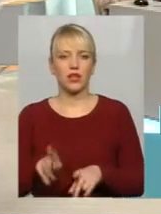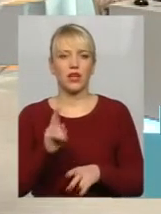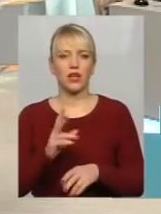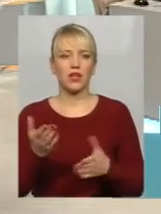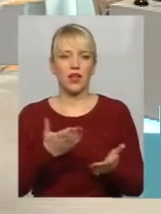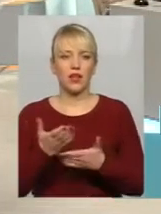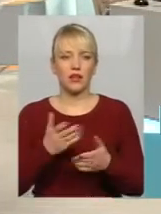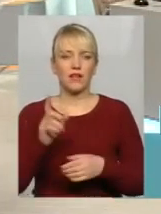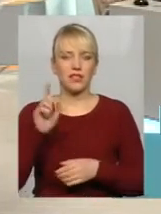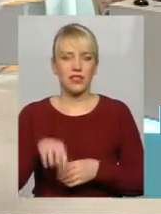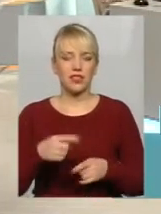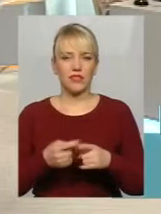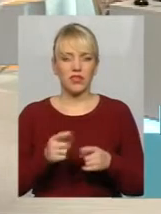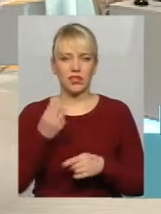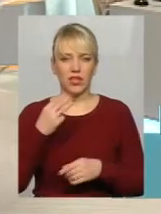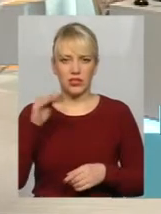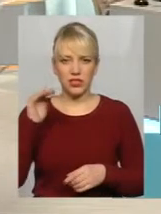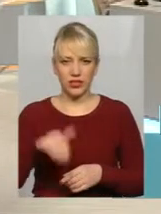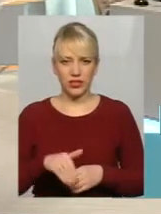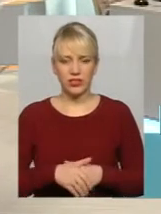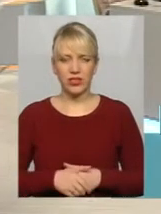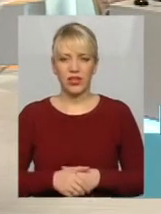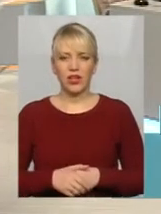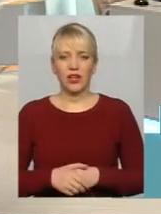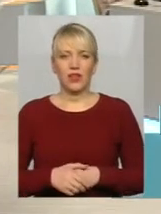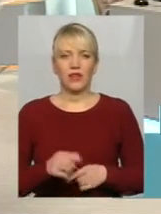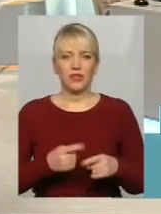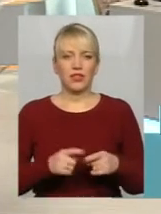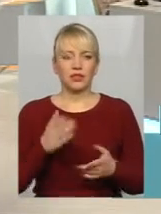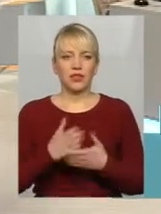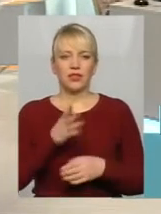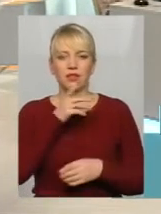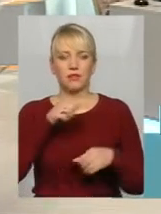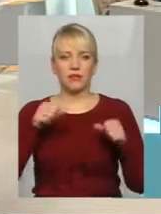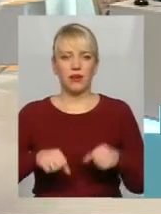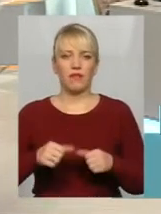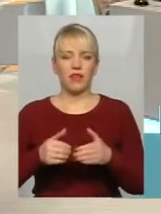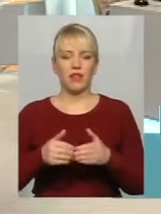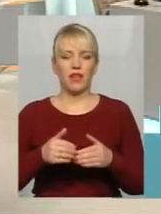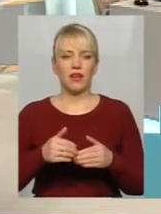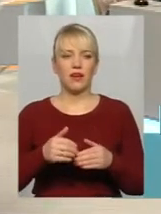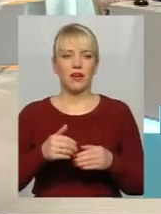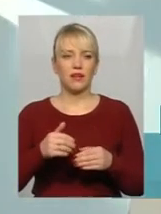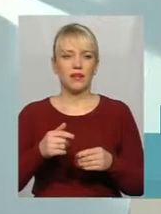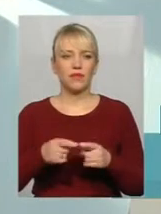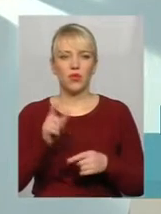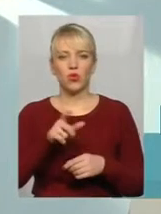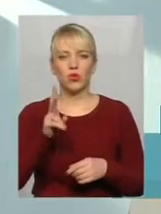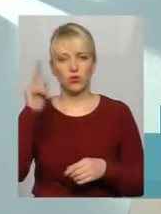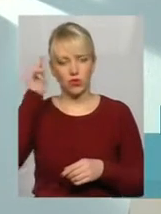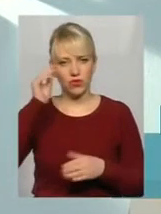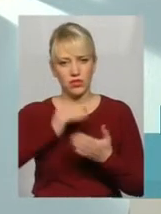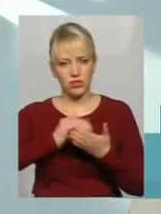таки в цих 13 тисячах вона має право на відстрочку? Є. Це люди, які навчаються в вищих